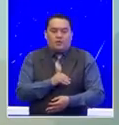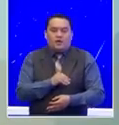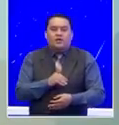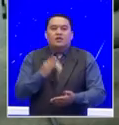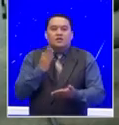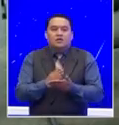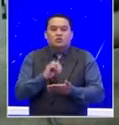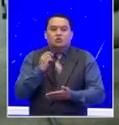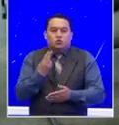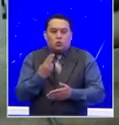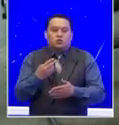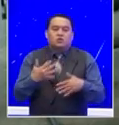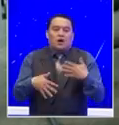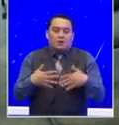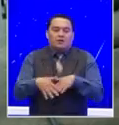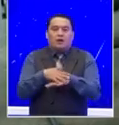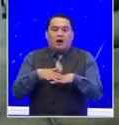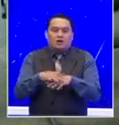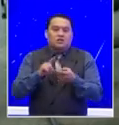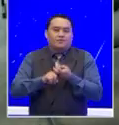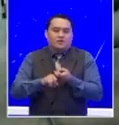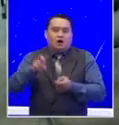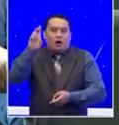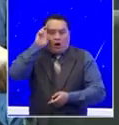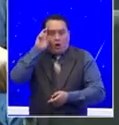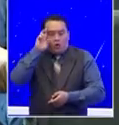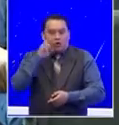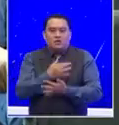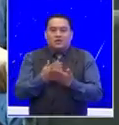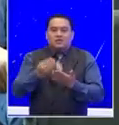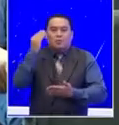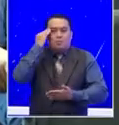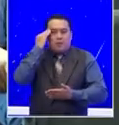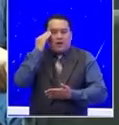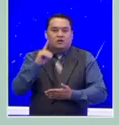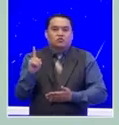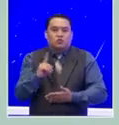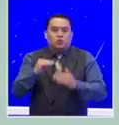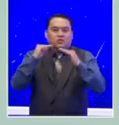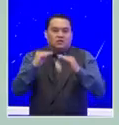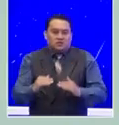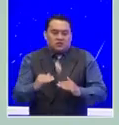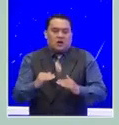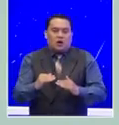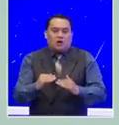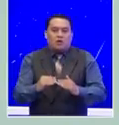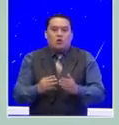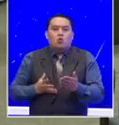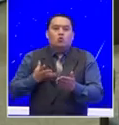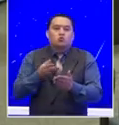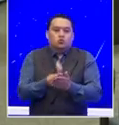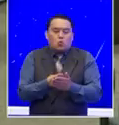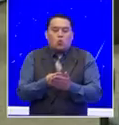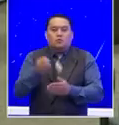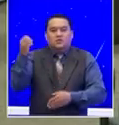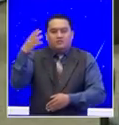испытывают социально уязвимые слои населения. В связи с этим государство принимает ряд мер. Одной из них является снижение нагрузки по коммунальным услугам.